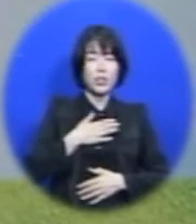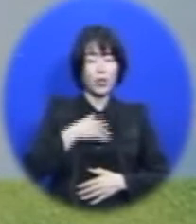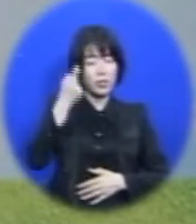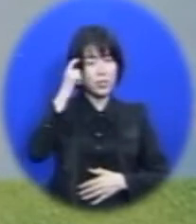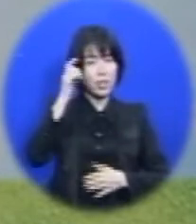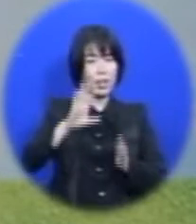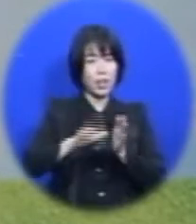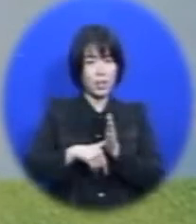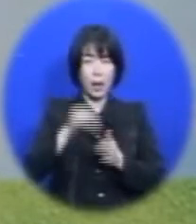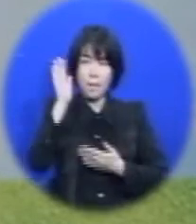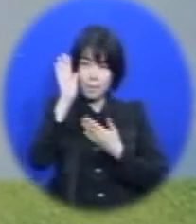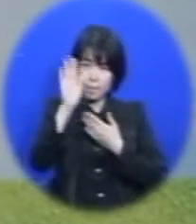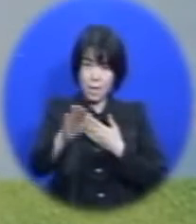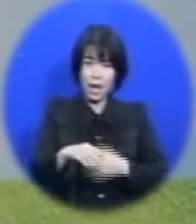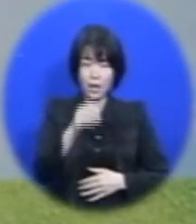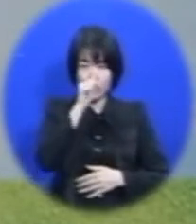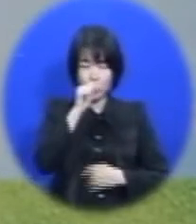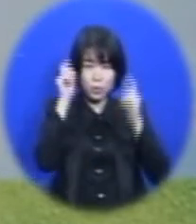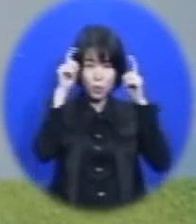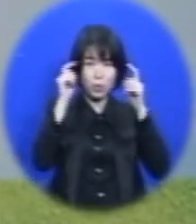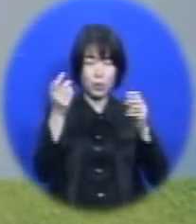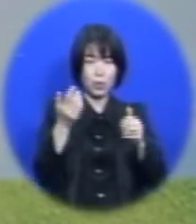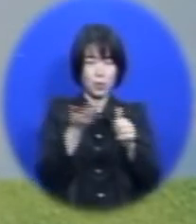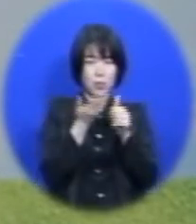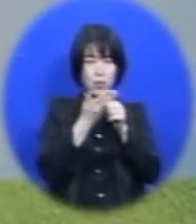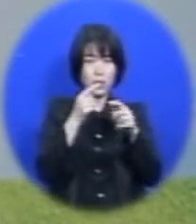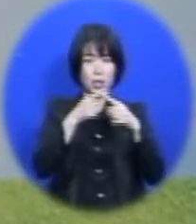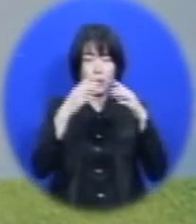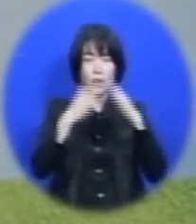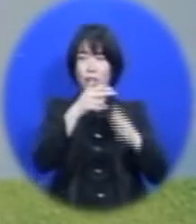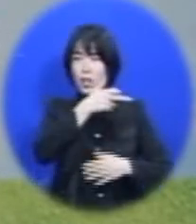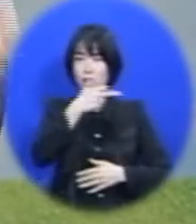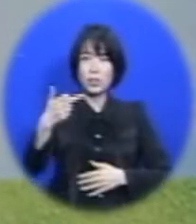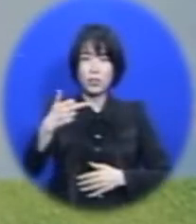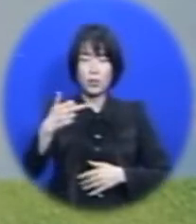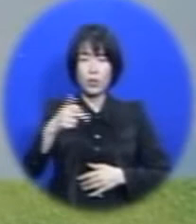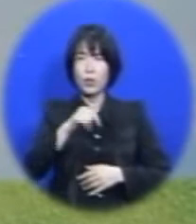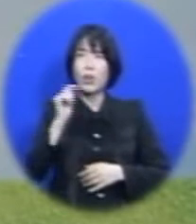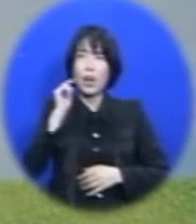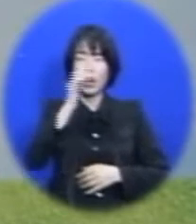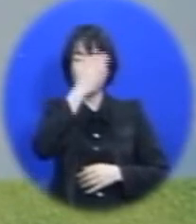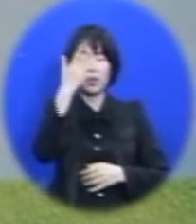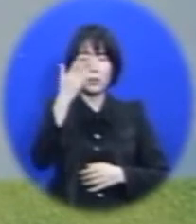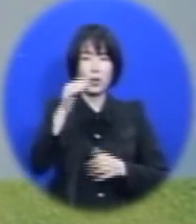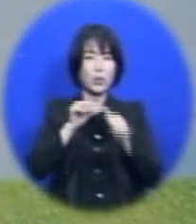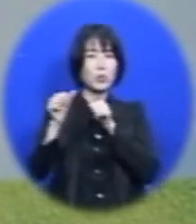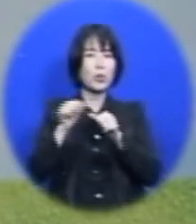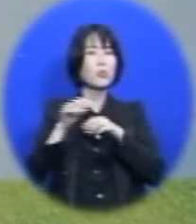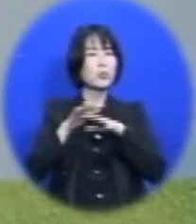때 앞으로 선한목자교회는 예배당 크고 웅장하다는 것으로 소문난 교회가 될 것 같아요.